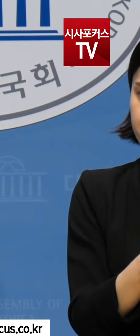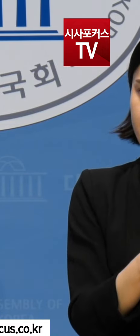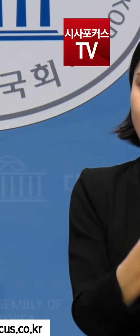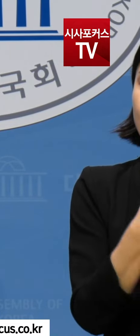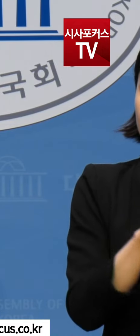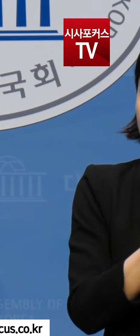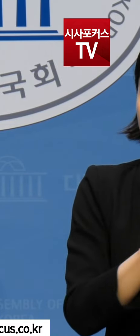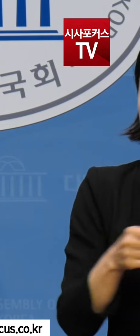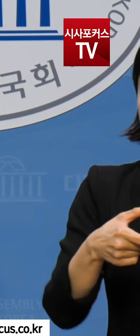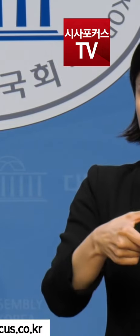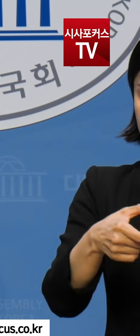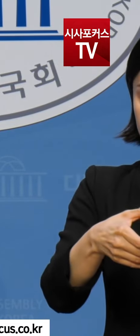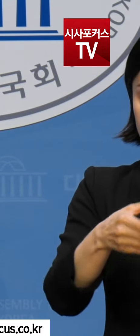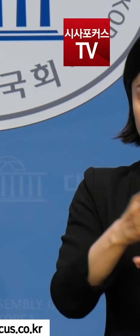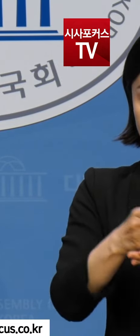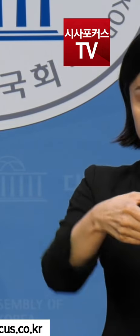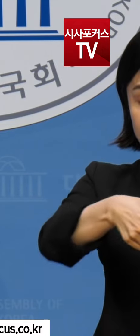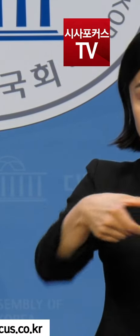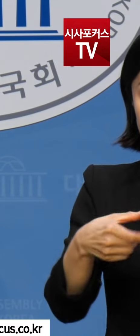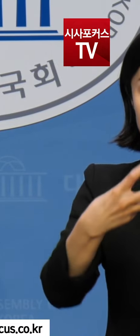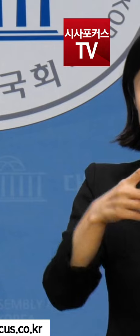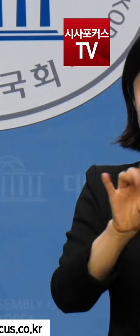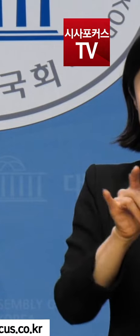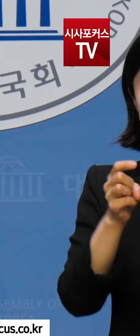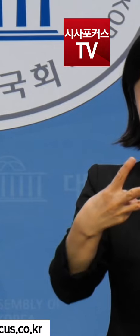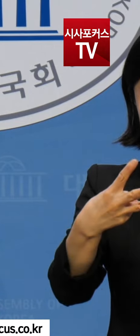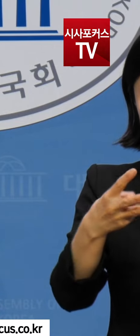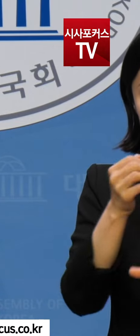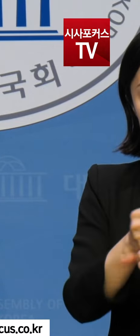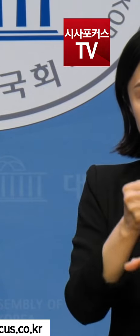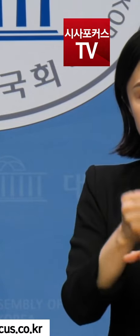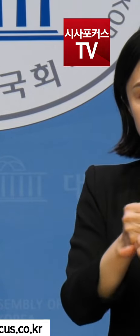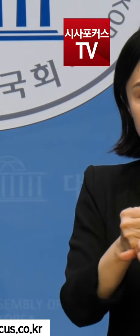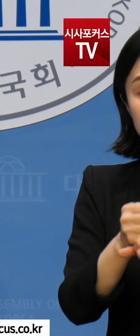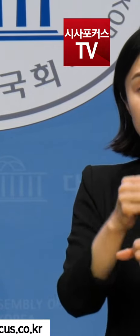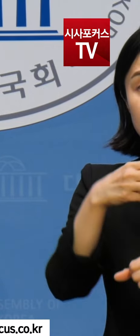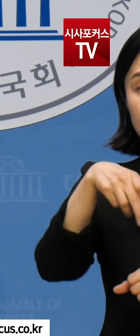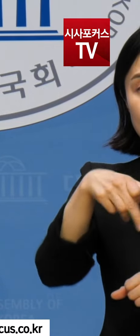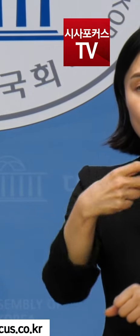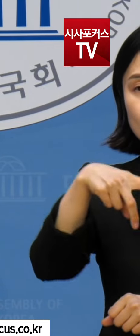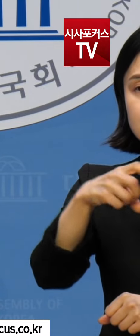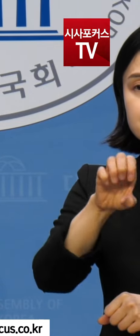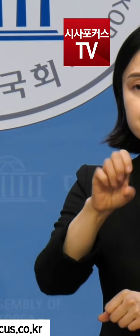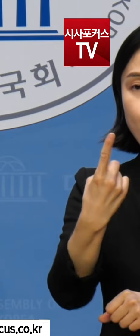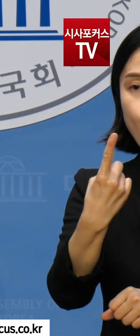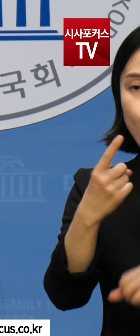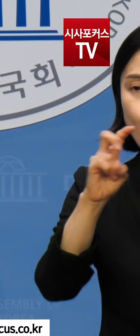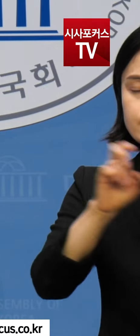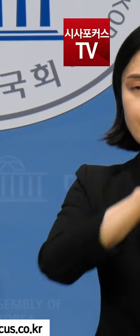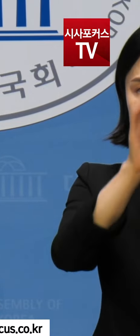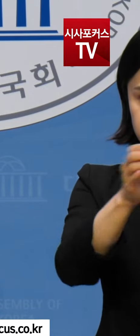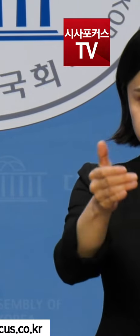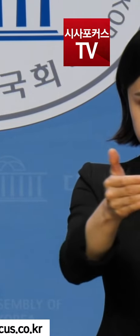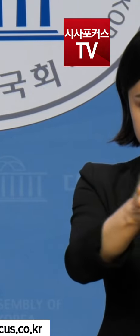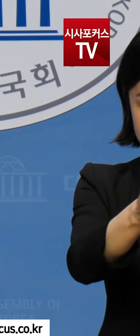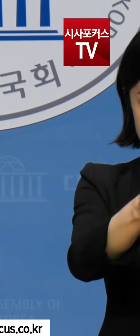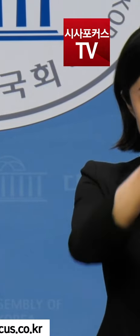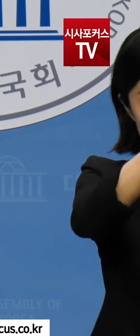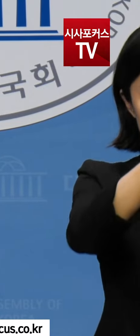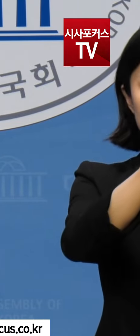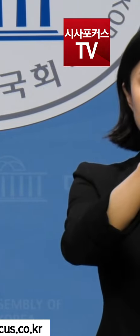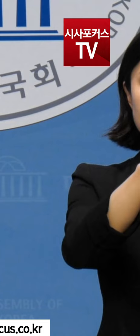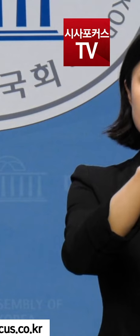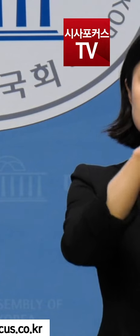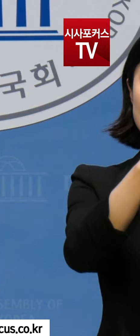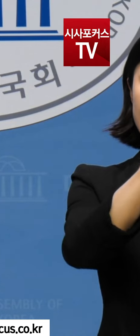자원순환보증금관리센터 이하 코스모에게 맡겼다. 이후 코스모는 2021년 10월에 조폐공사와 협약을 맺어서